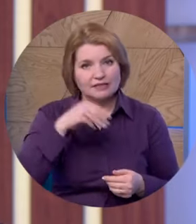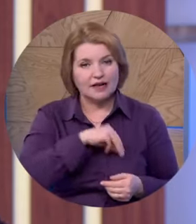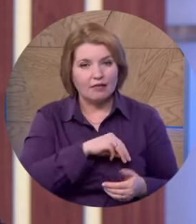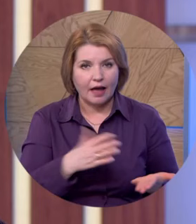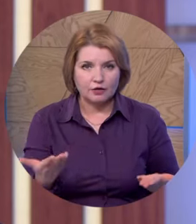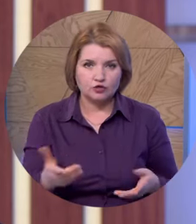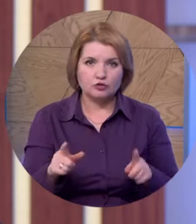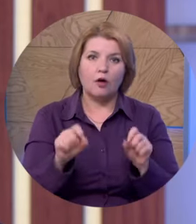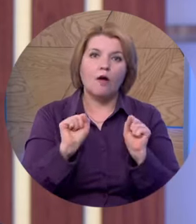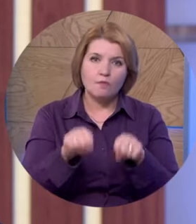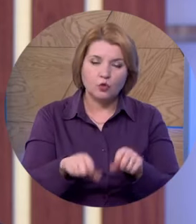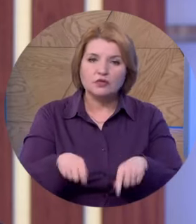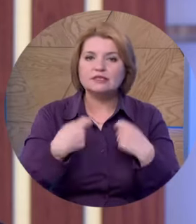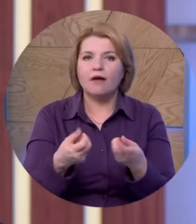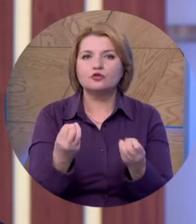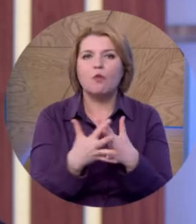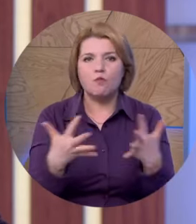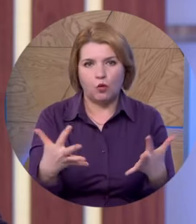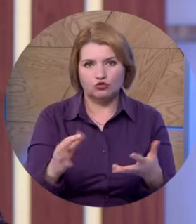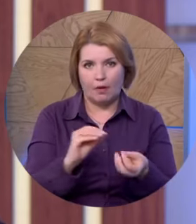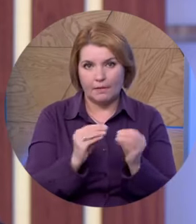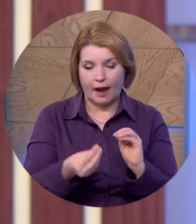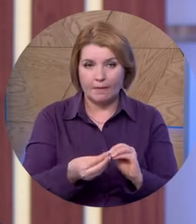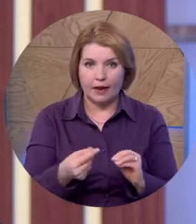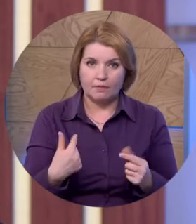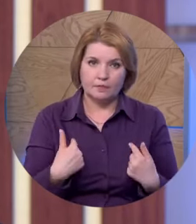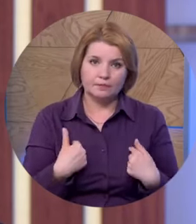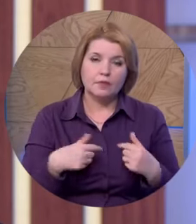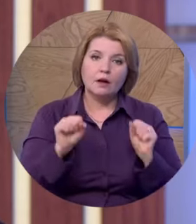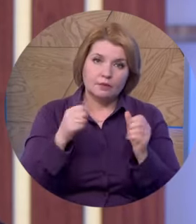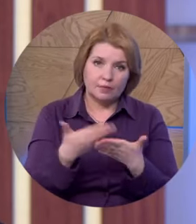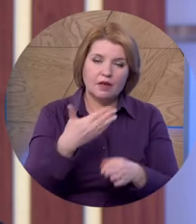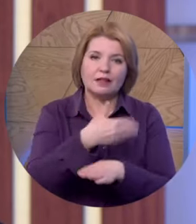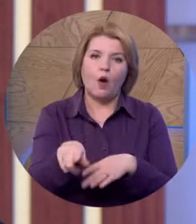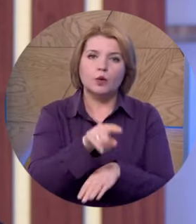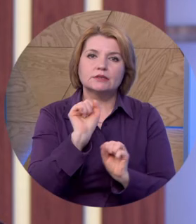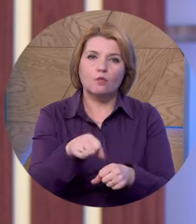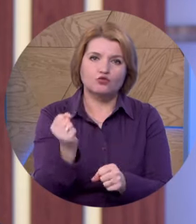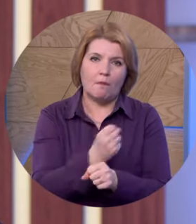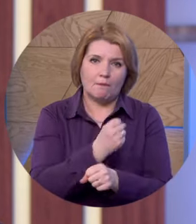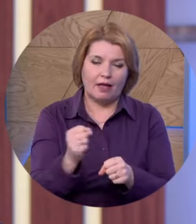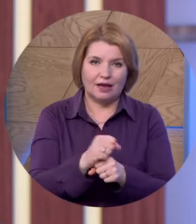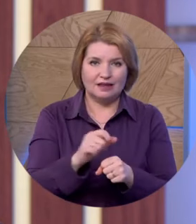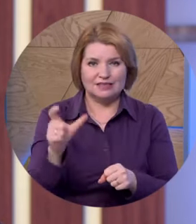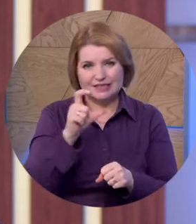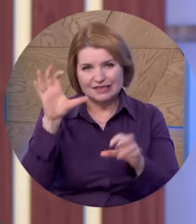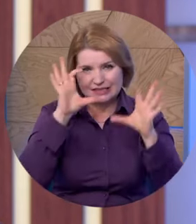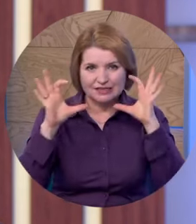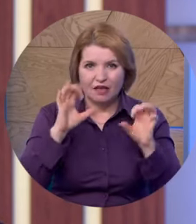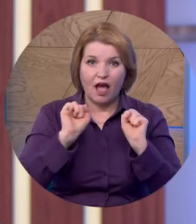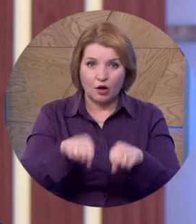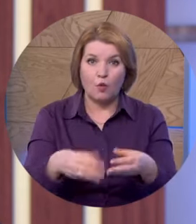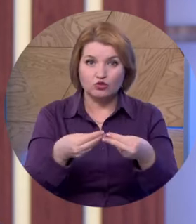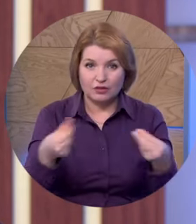что может доставлять еще больше проблемы. Мы можем, извините, подраться на улице с кем-то, пройдет синяк, и мы можем об этом психологически, в